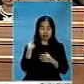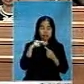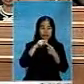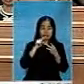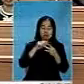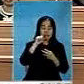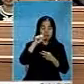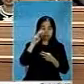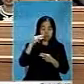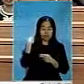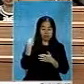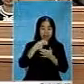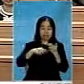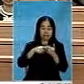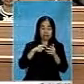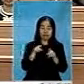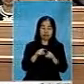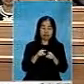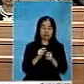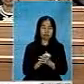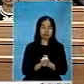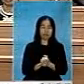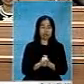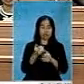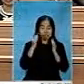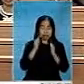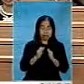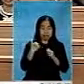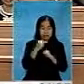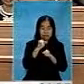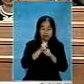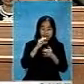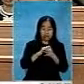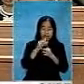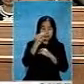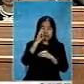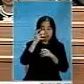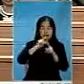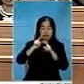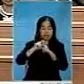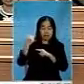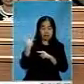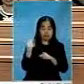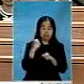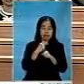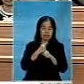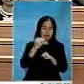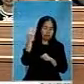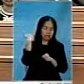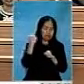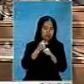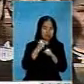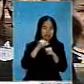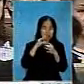กวุฒิสภาสมาชิกวุฒิสภาเราเคยใช้วิธีการแต่งตั้